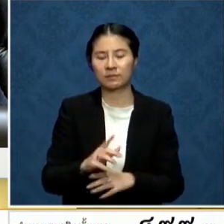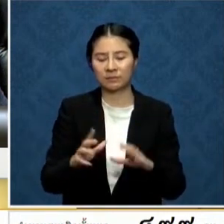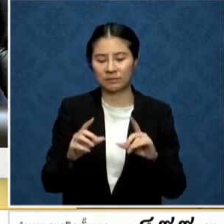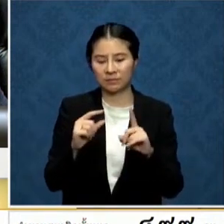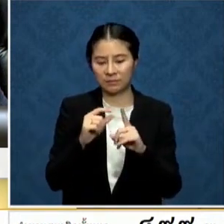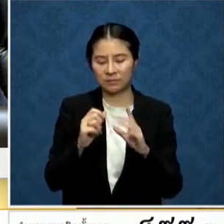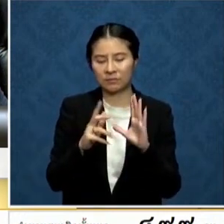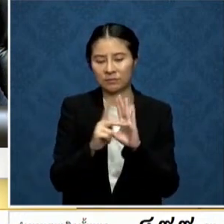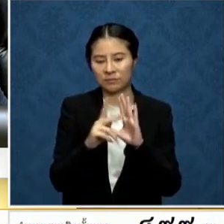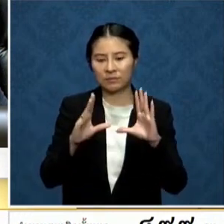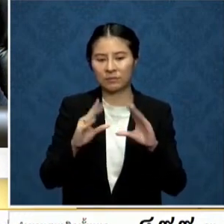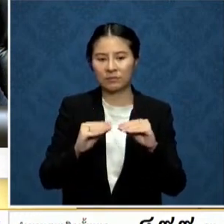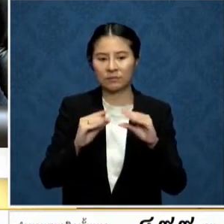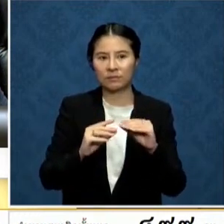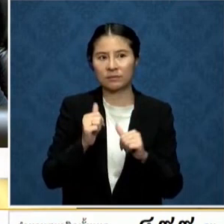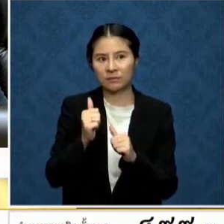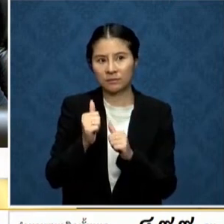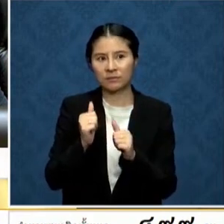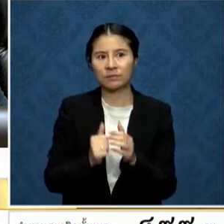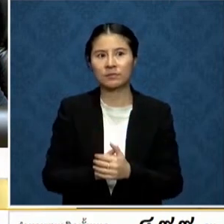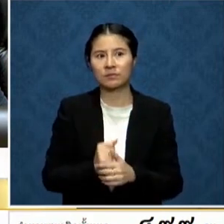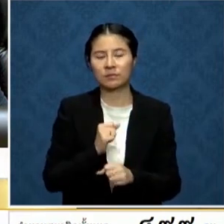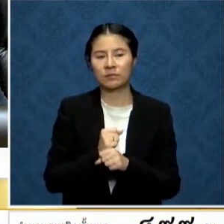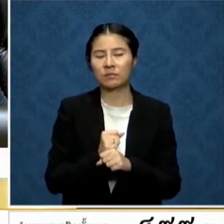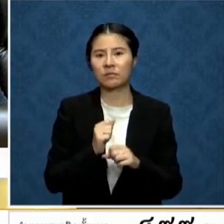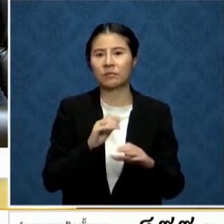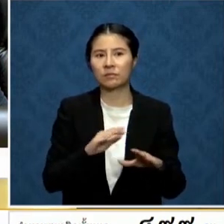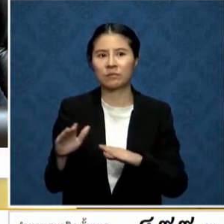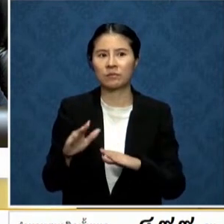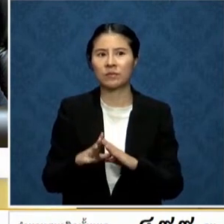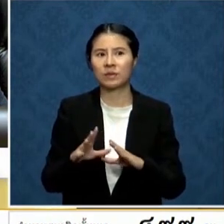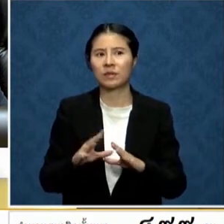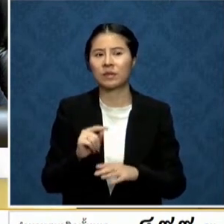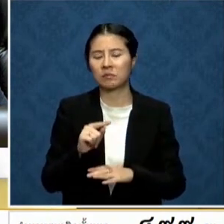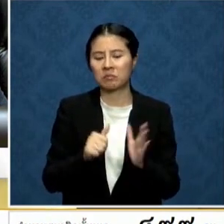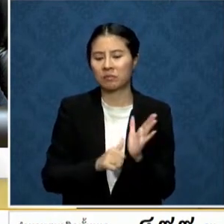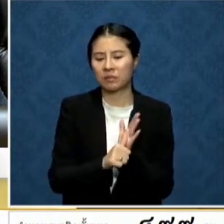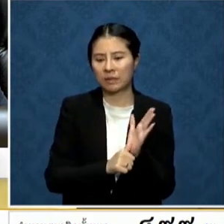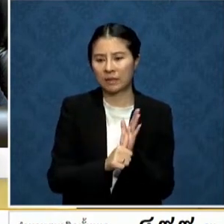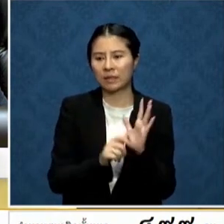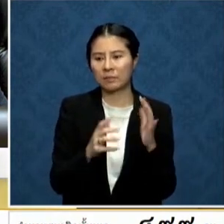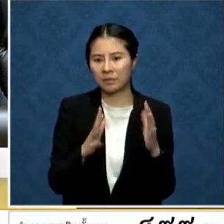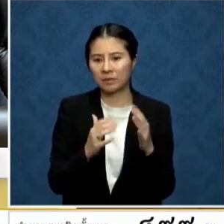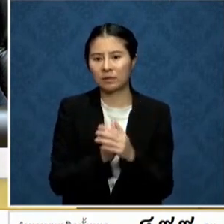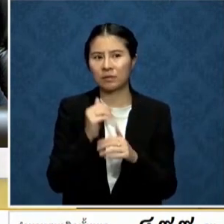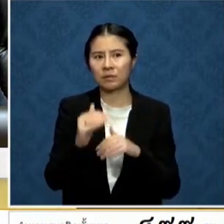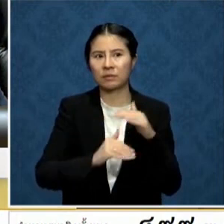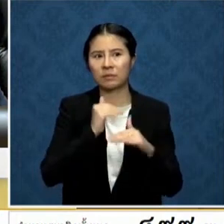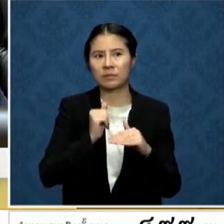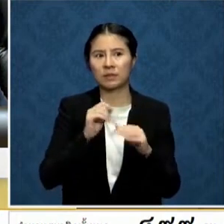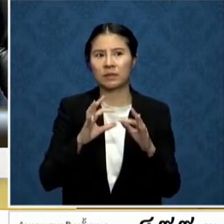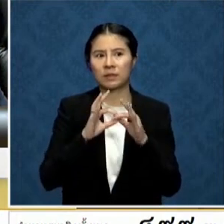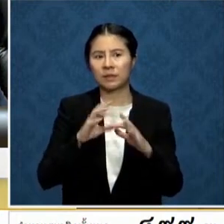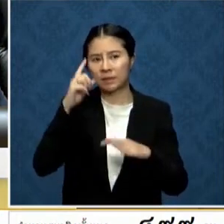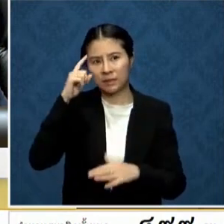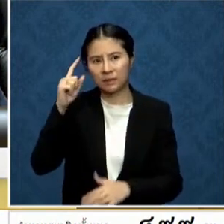และการประชุมสภาแบบที่ดีสมบูรณ์เพรียบพร้อมไม่จำเป็นต้องปรับอะไรอีกเพื่อสร้างการพัฒนาให้มันก้าวหน้าขึ้นท่าน